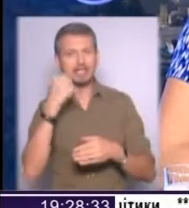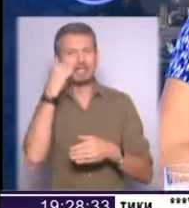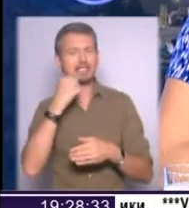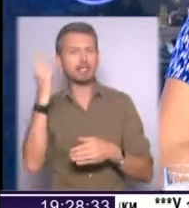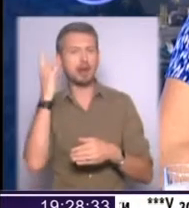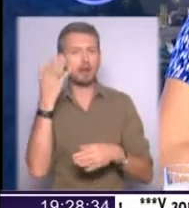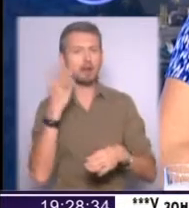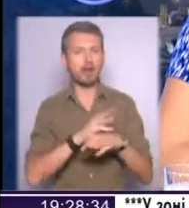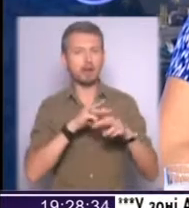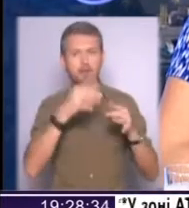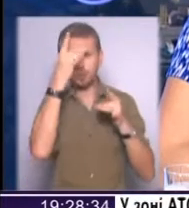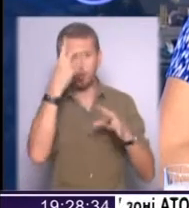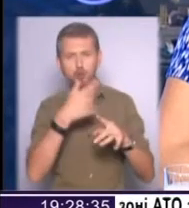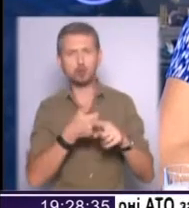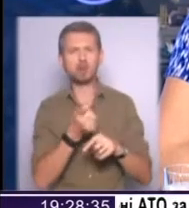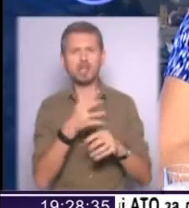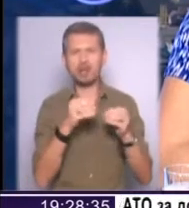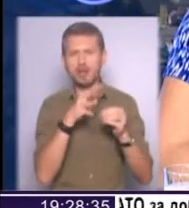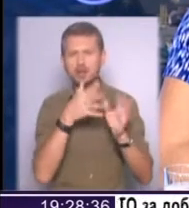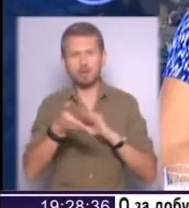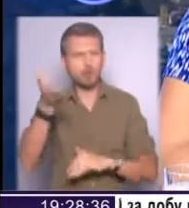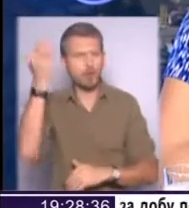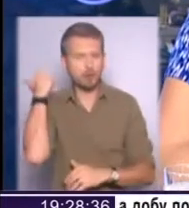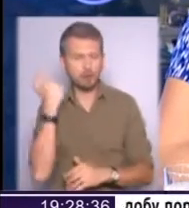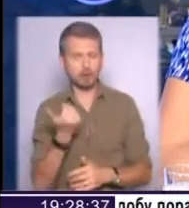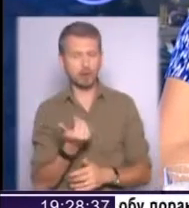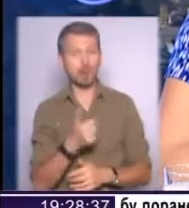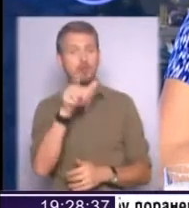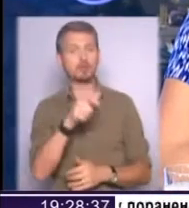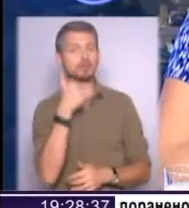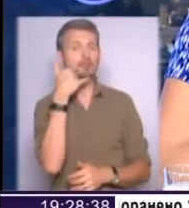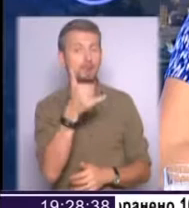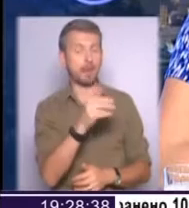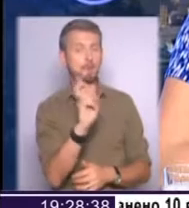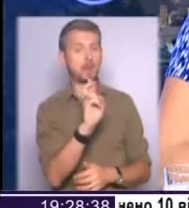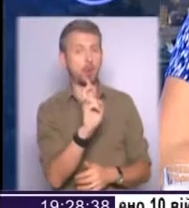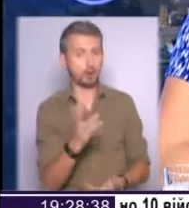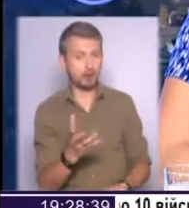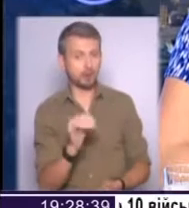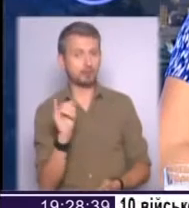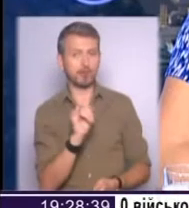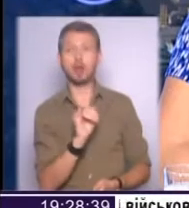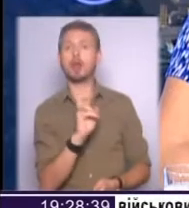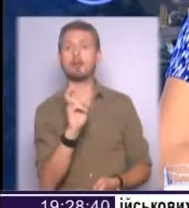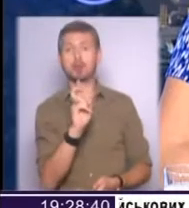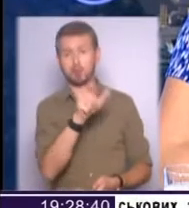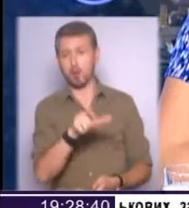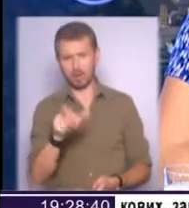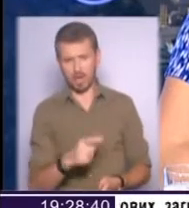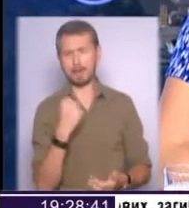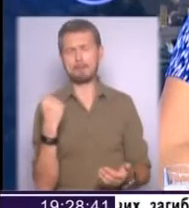ще, які мають кілька десятків років. Телефонував чоловік з бібліотеки, і бібліотекарі вам підтвердять,